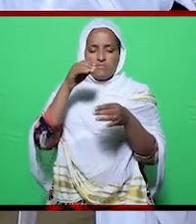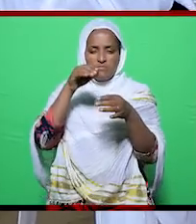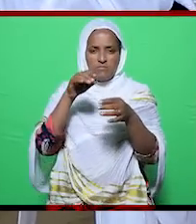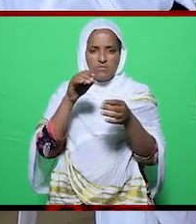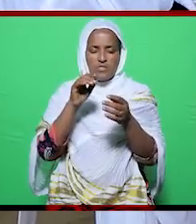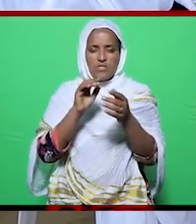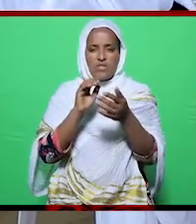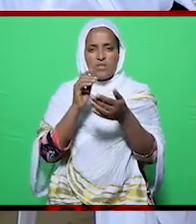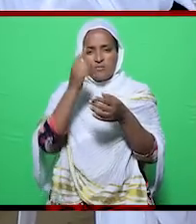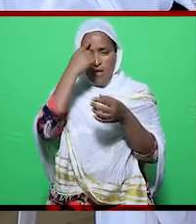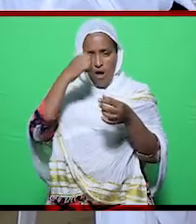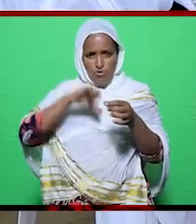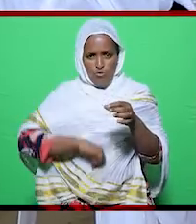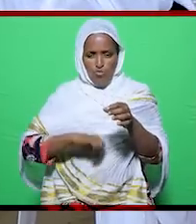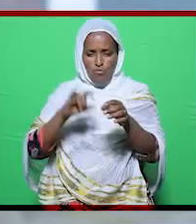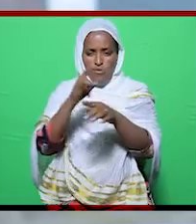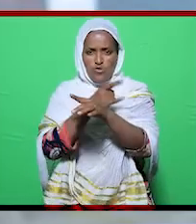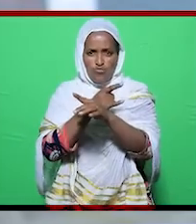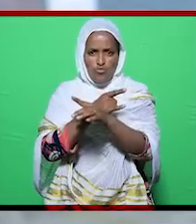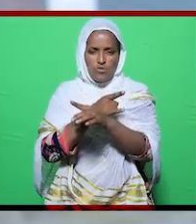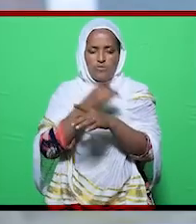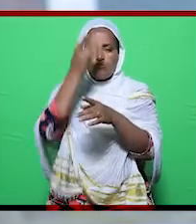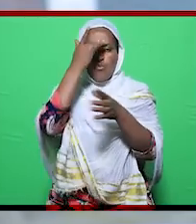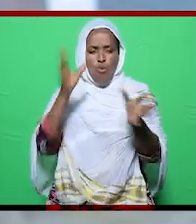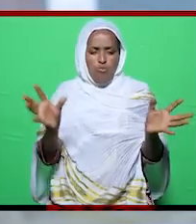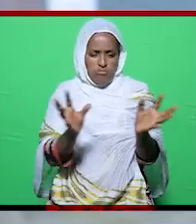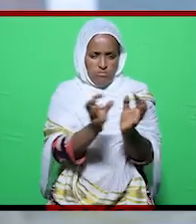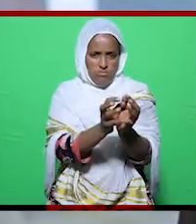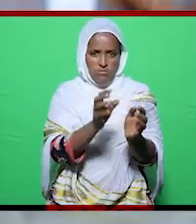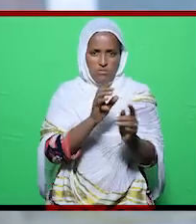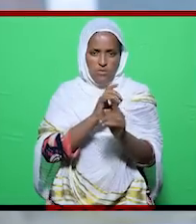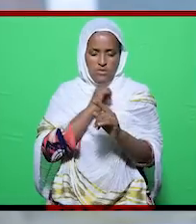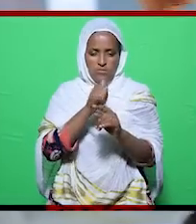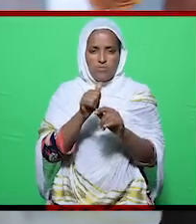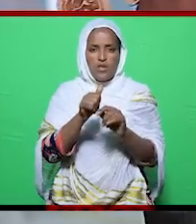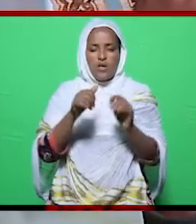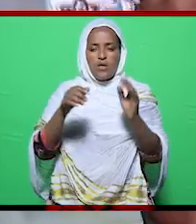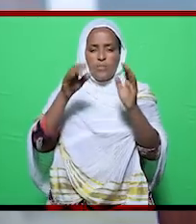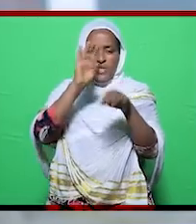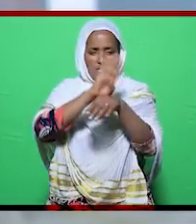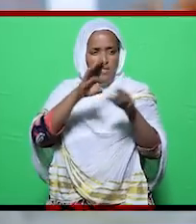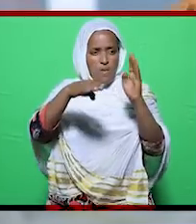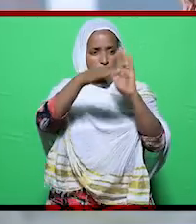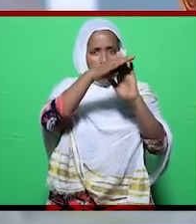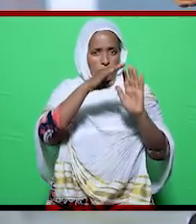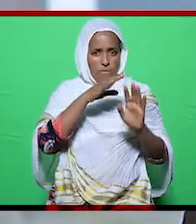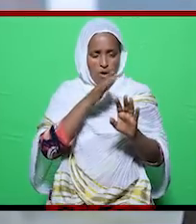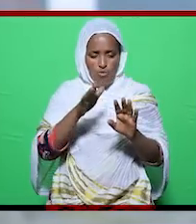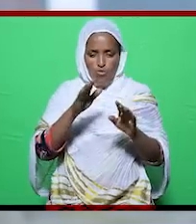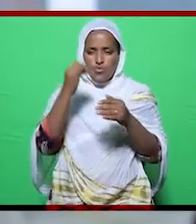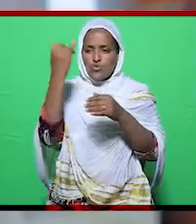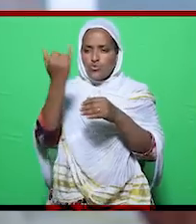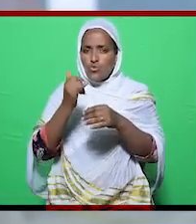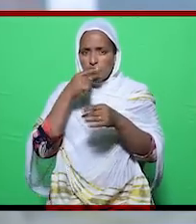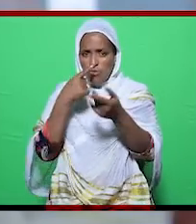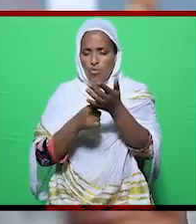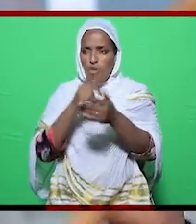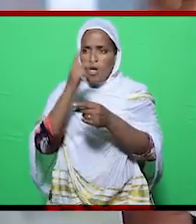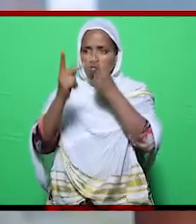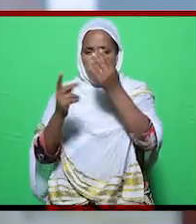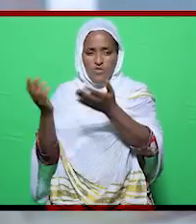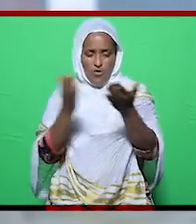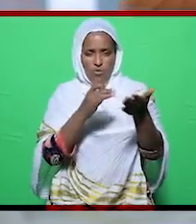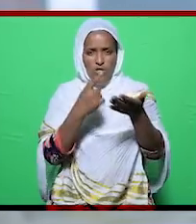እኔ ስናስወግድ ማለት ነው። ካሴትና ሥዕል አሁን ካሴት ስላችሁ ይሄ ቤቱ ያለውን የዘፈንም ካሴት የተሐድሶ